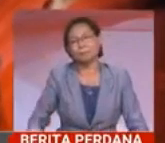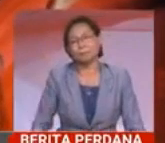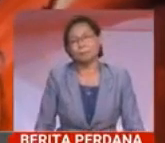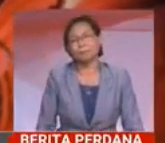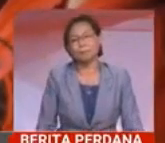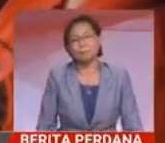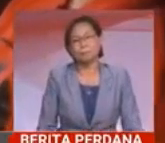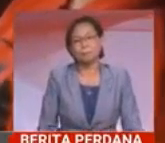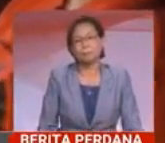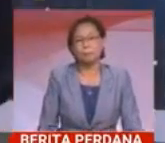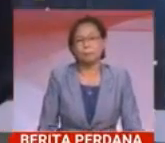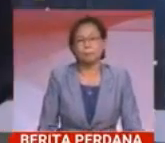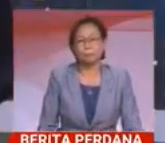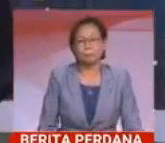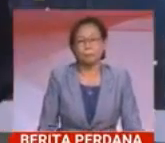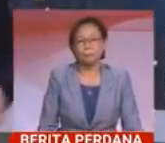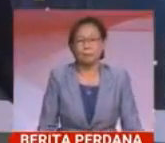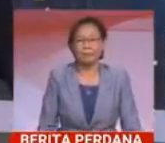hai